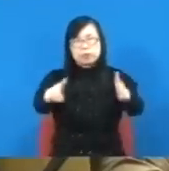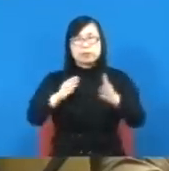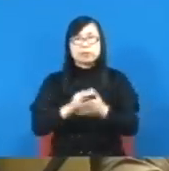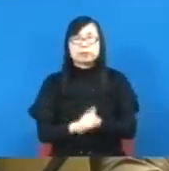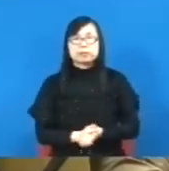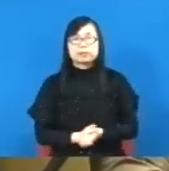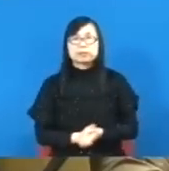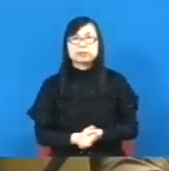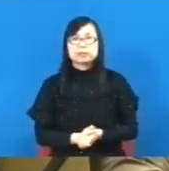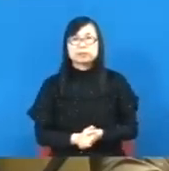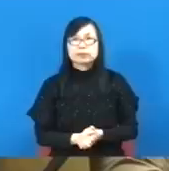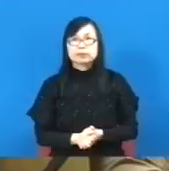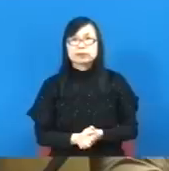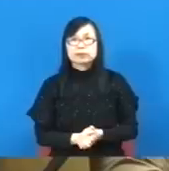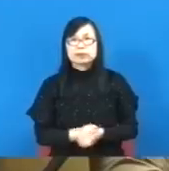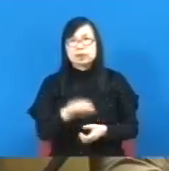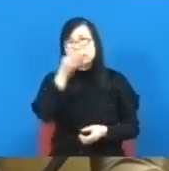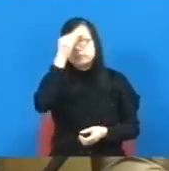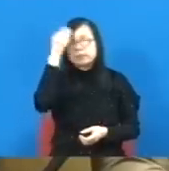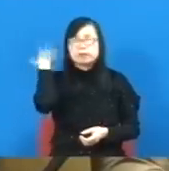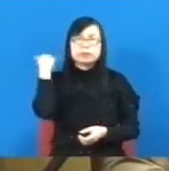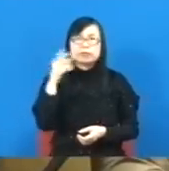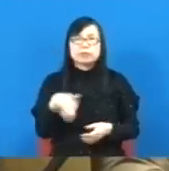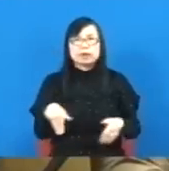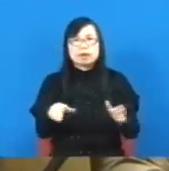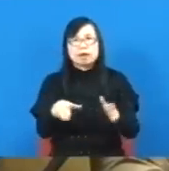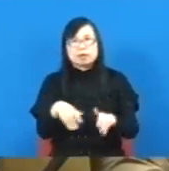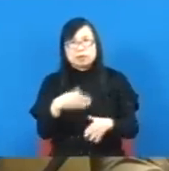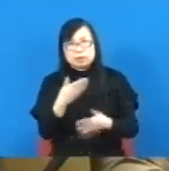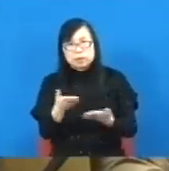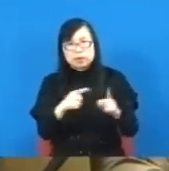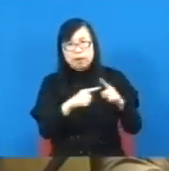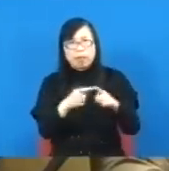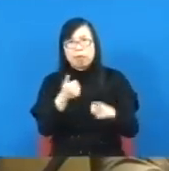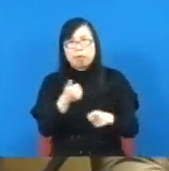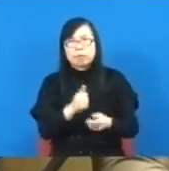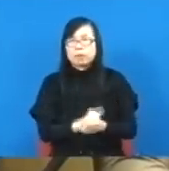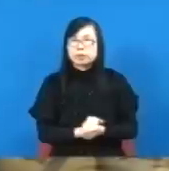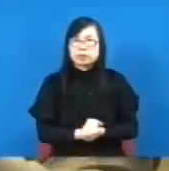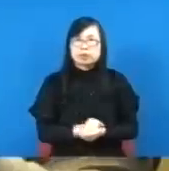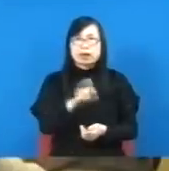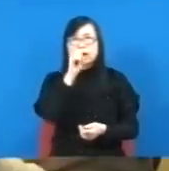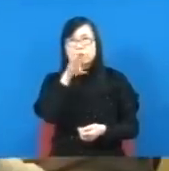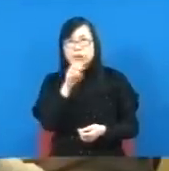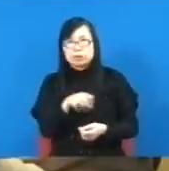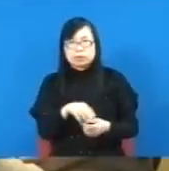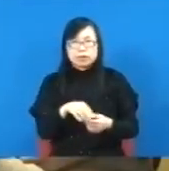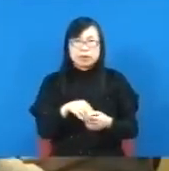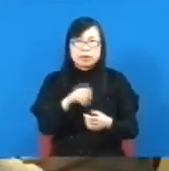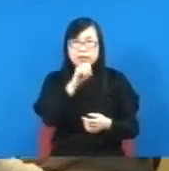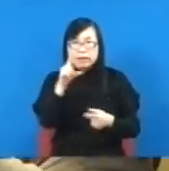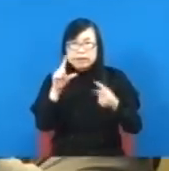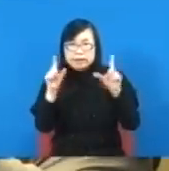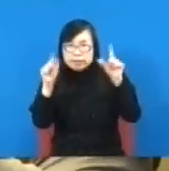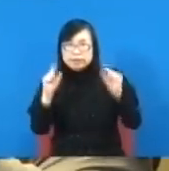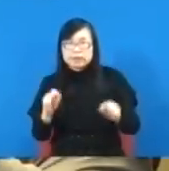呢個。我唔記得咗啦，恆大道利民眾啊，咩即係個順口溜咁啊！ 嗰句嘢有冇得拆解咧？反而 嗰句嘢佢